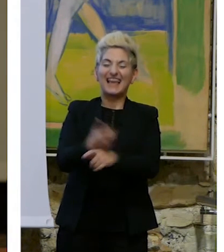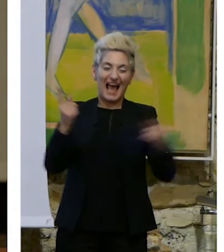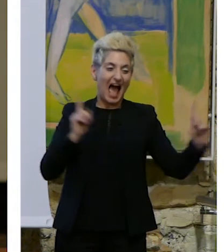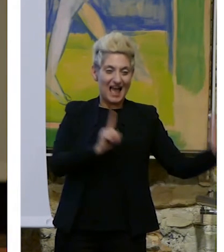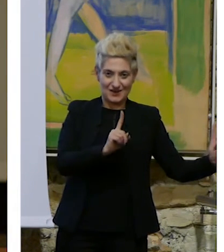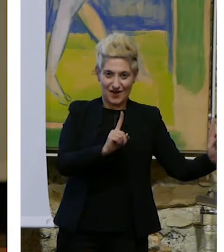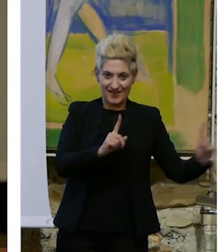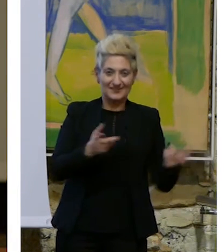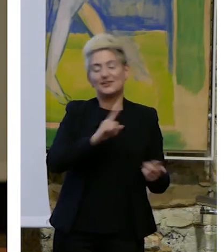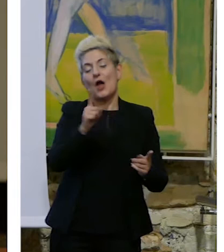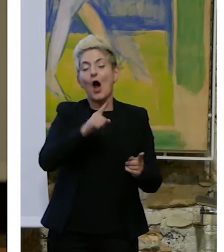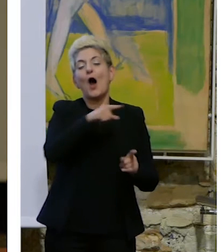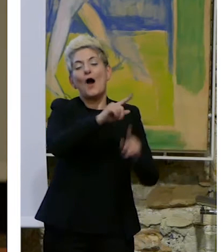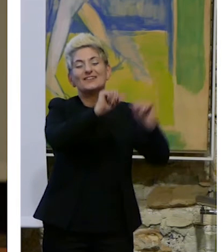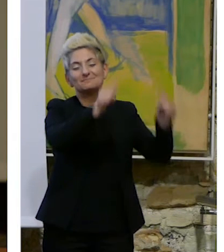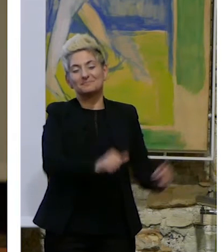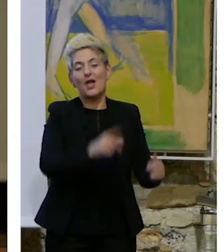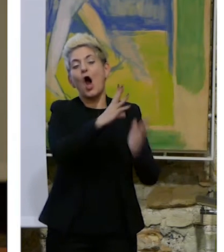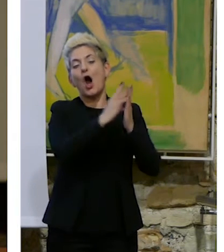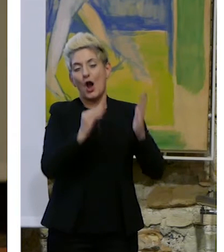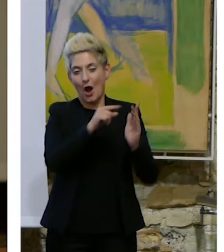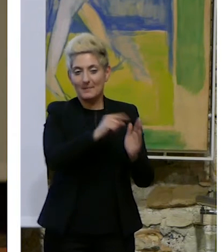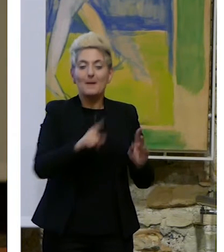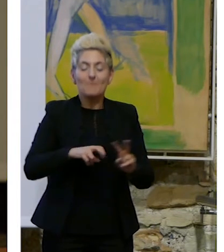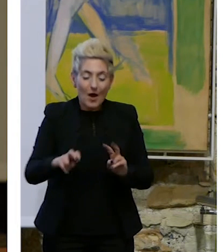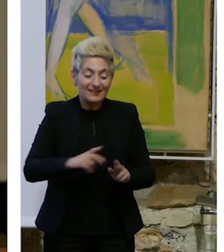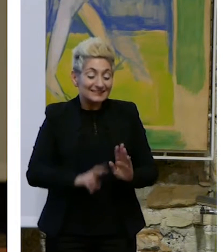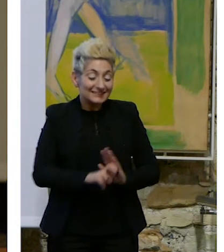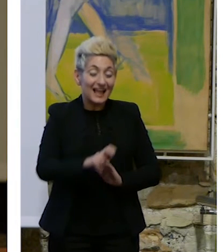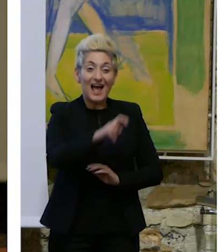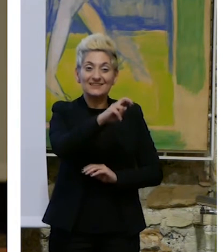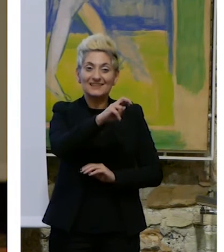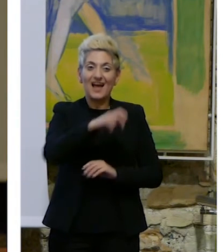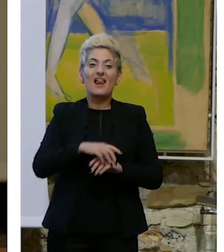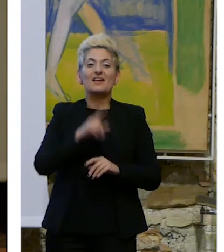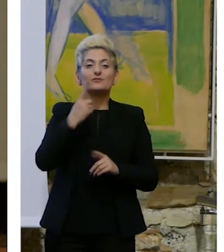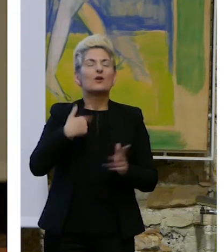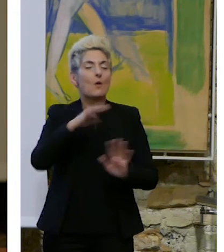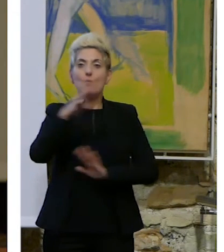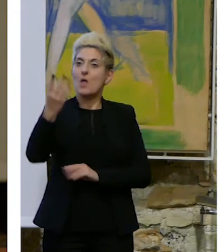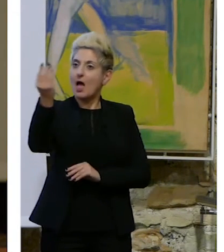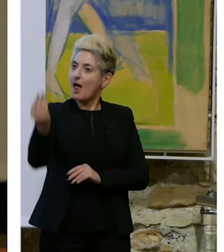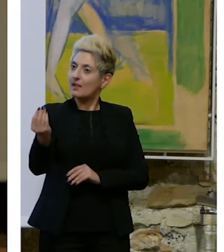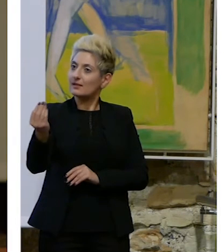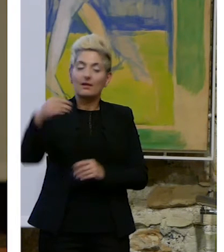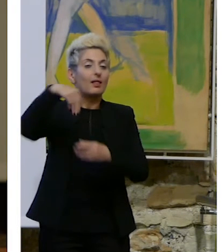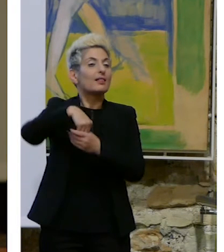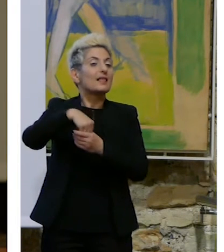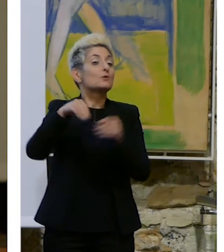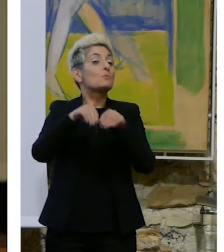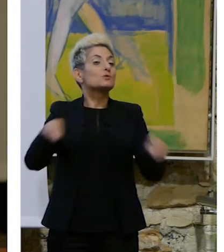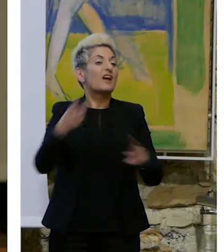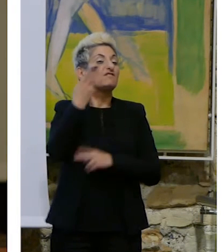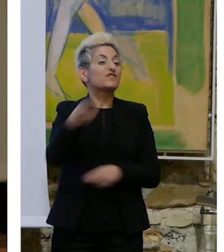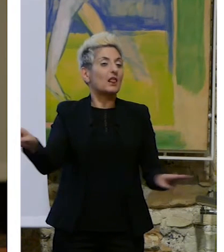Poi invece va al piano, un po' sale le scale, e lì segue un'altra cosa che nei musei è vietata